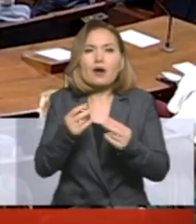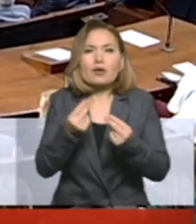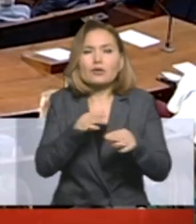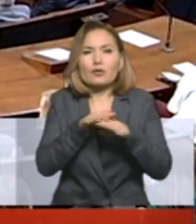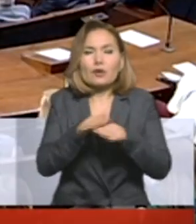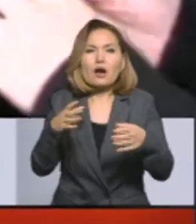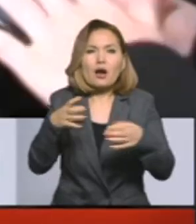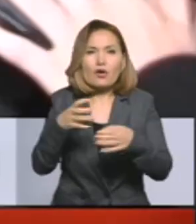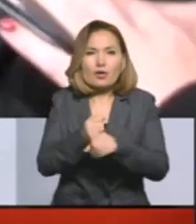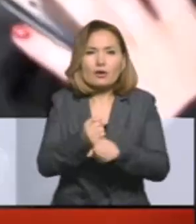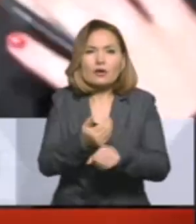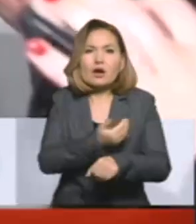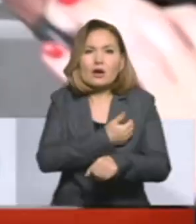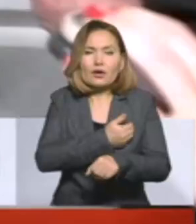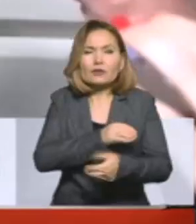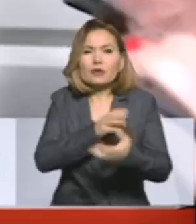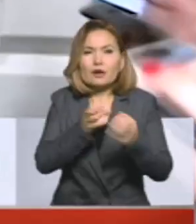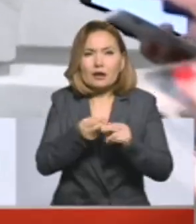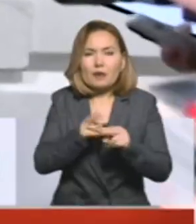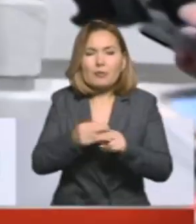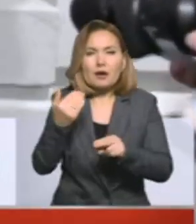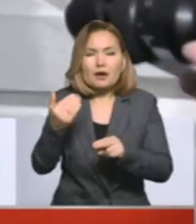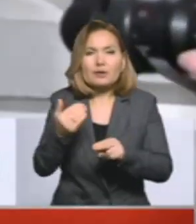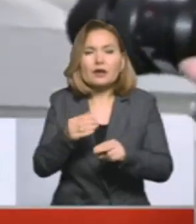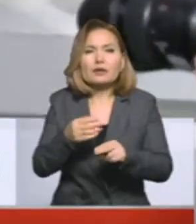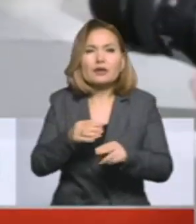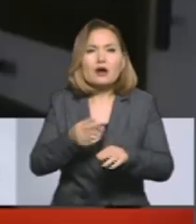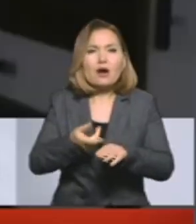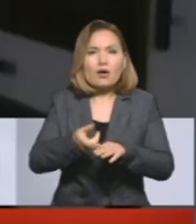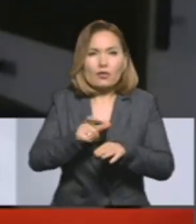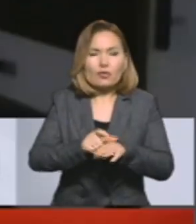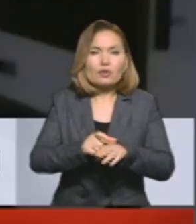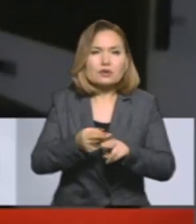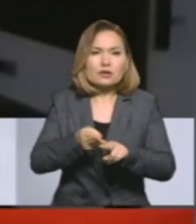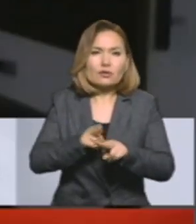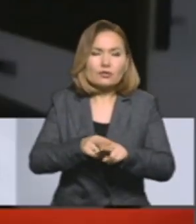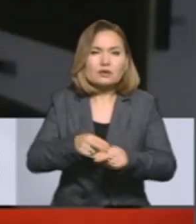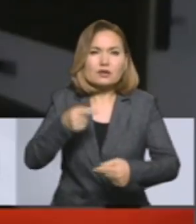қаржыны қысқартуға құлшынып отыр. Бірақ бұл ұстаным демократтарға ұнамайды.